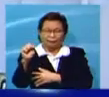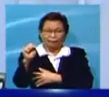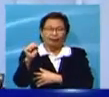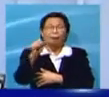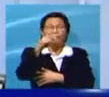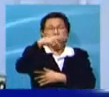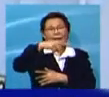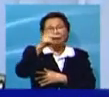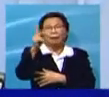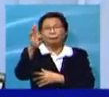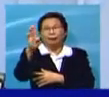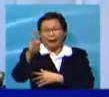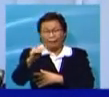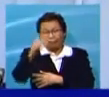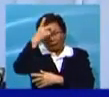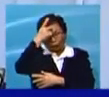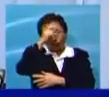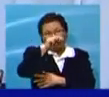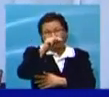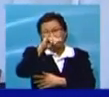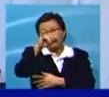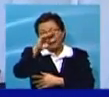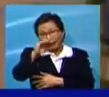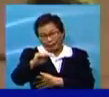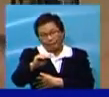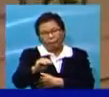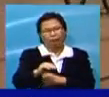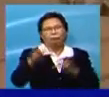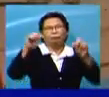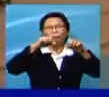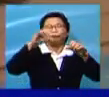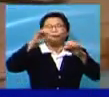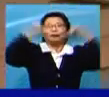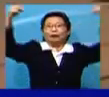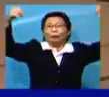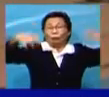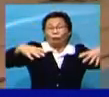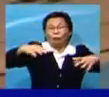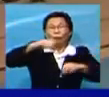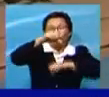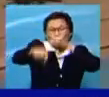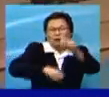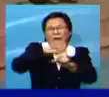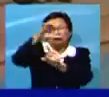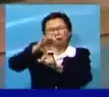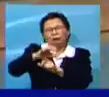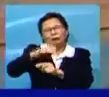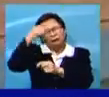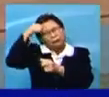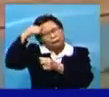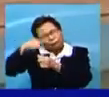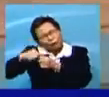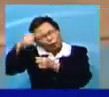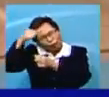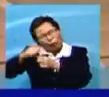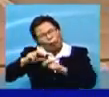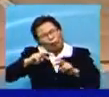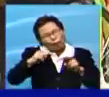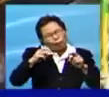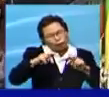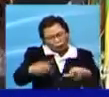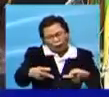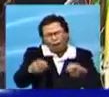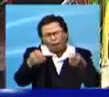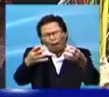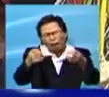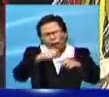PKBM, Datuk Naim Mohamad, Velodrome Ceras memangnya terlalu nostalgik kerana telah melahirkan ramai pelumba bermula